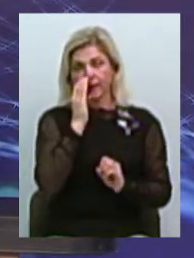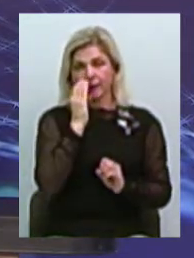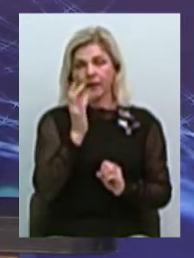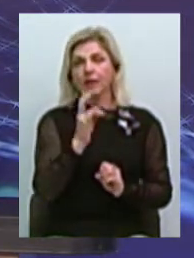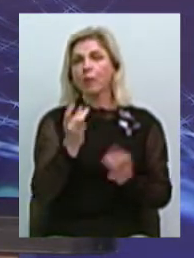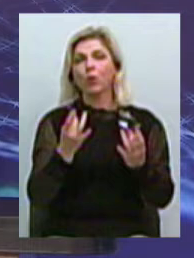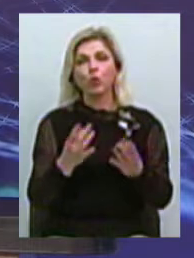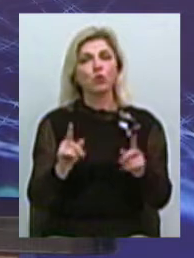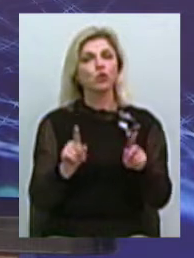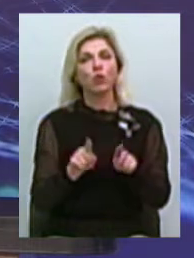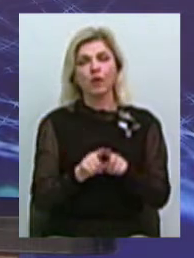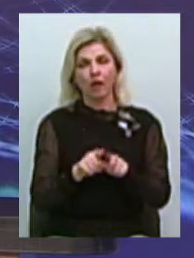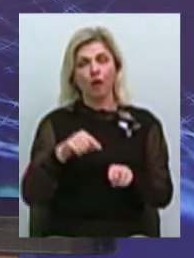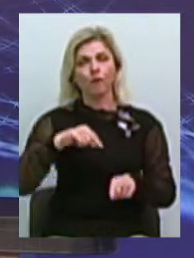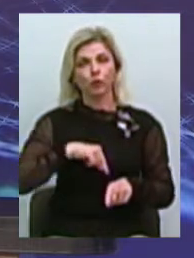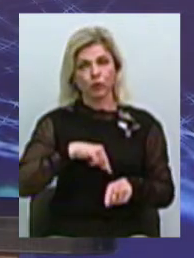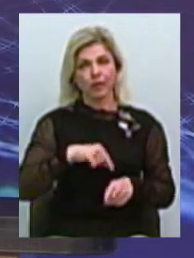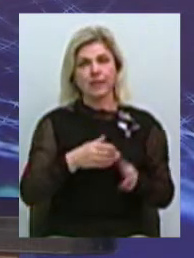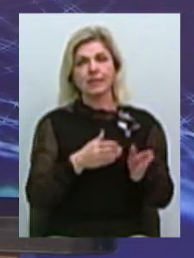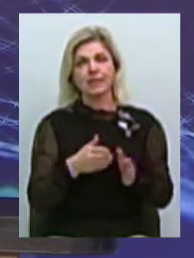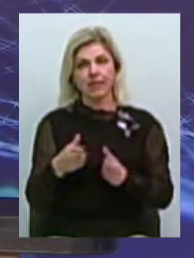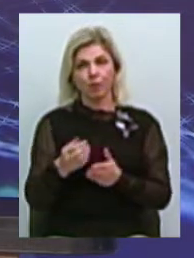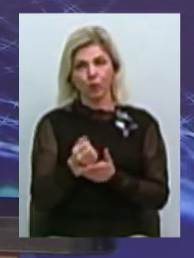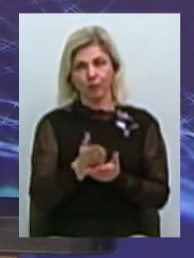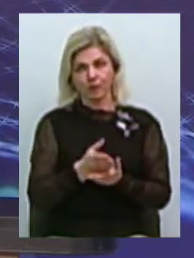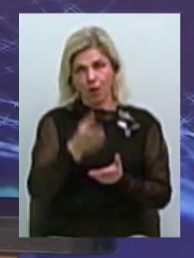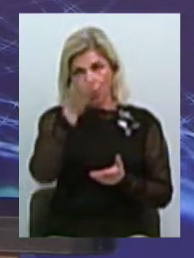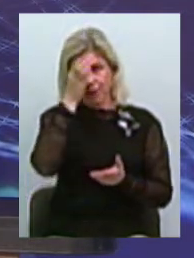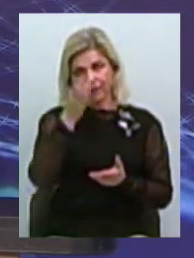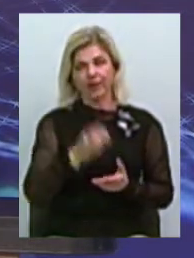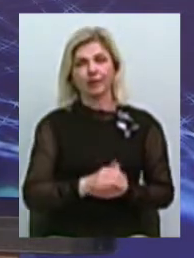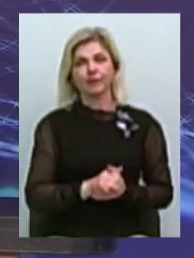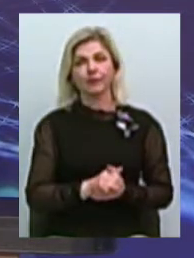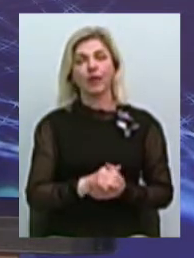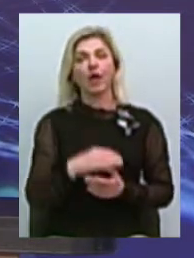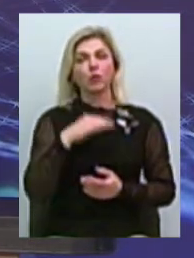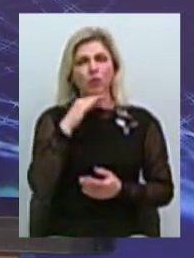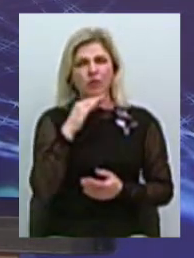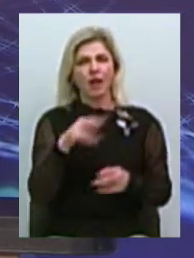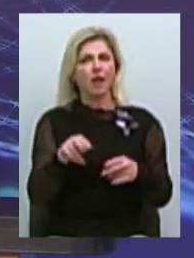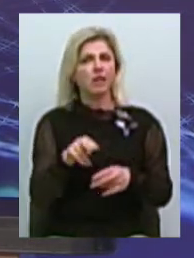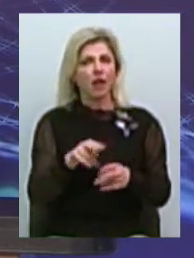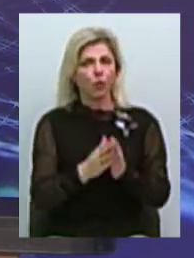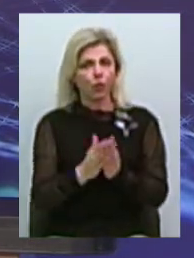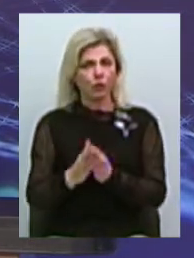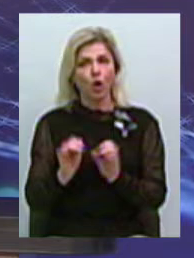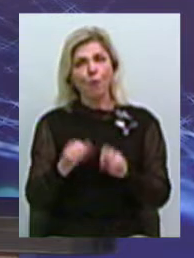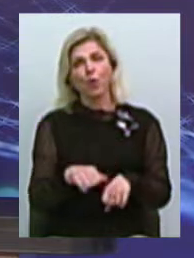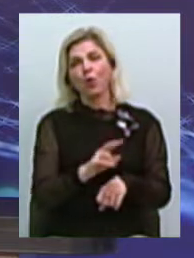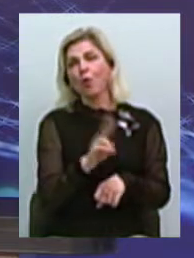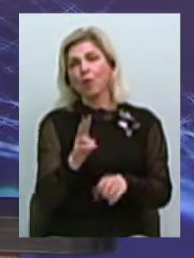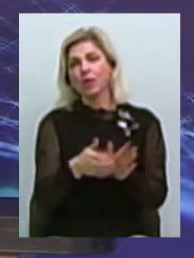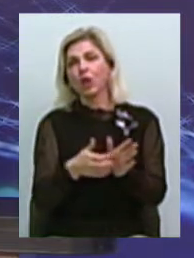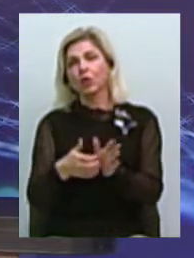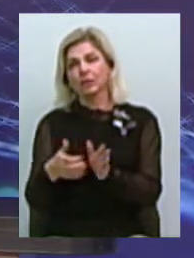просто, що таке внутрішня система забезпечення якості освіти. Достатньо літератури, можливо, комусь недостатньо літератури,